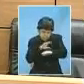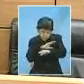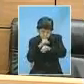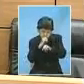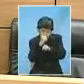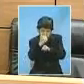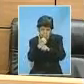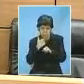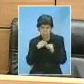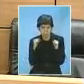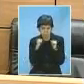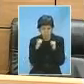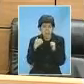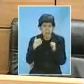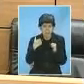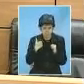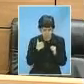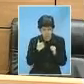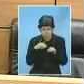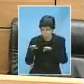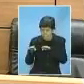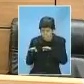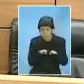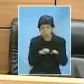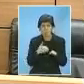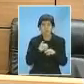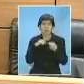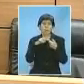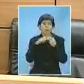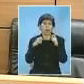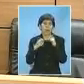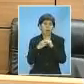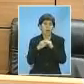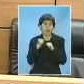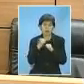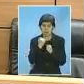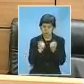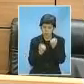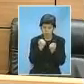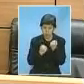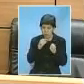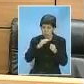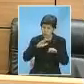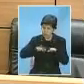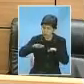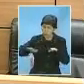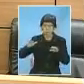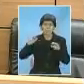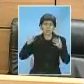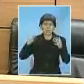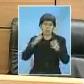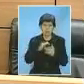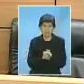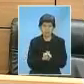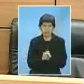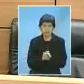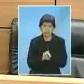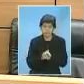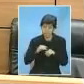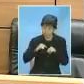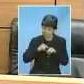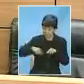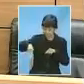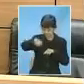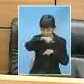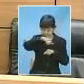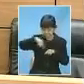ประธานครับมีองค์มีแอร์มีอะไรเพียบพร้อมครับแต่ปัญหาคือไม่มีอาคารจอดรถและนอกจากนี้ครับรอบๆของสถานี